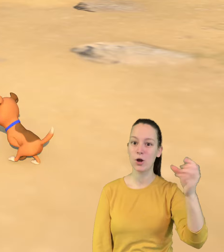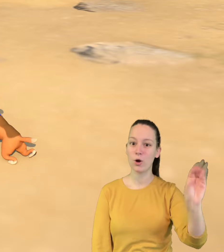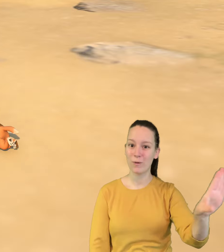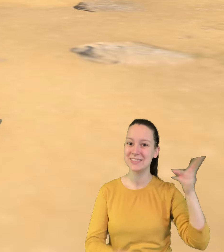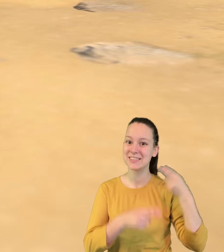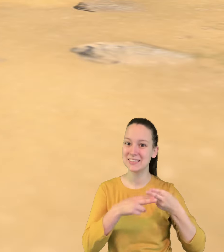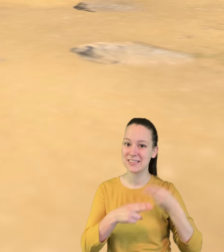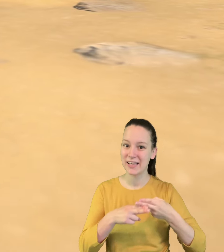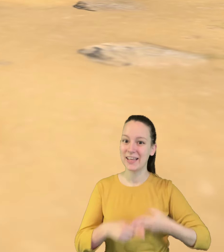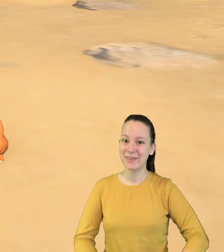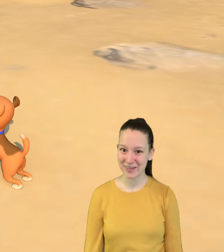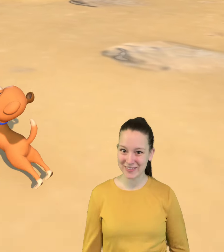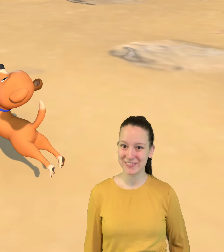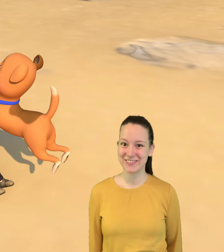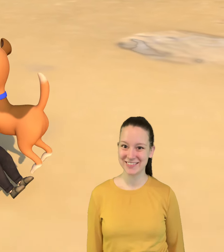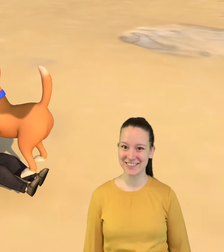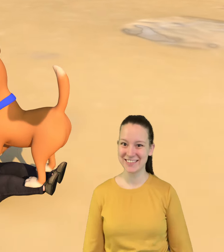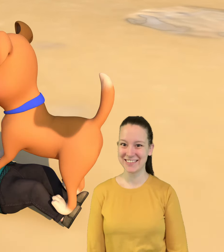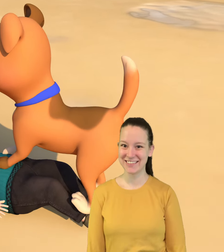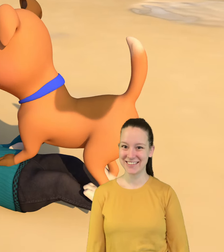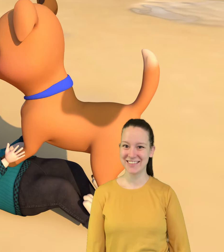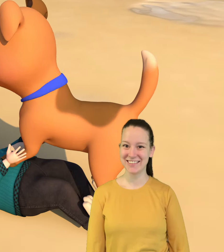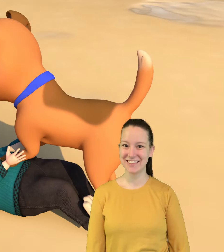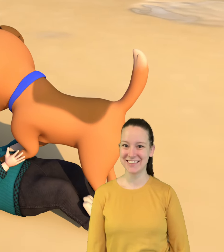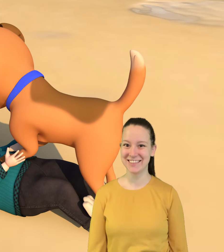B名前は